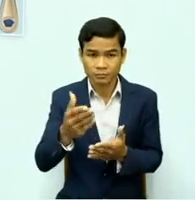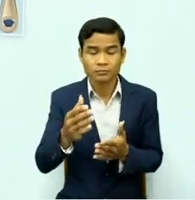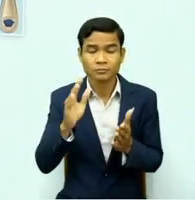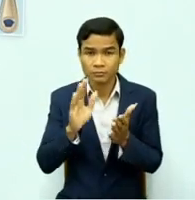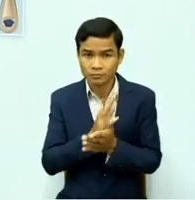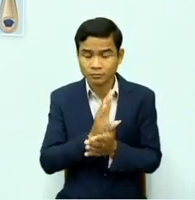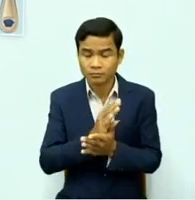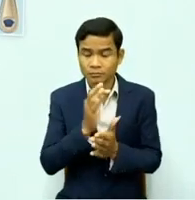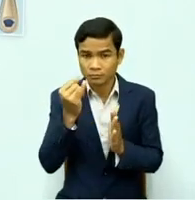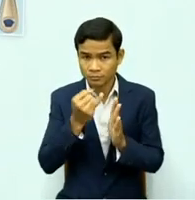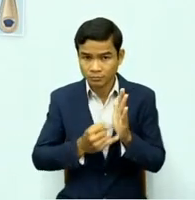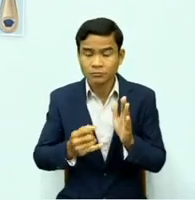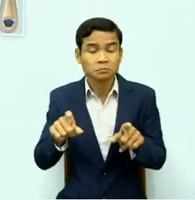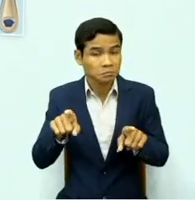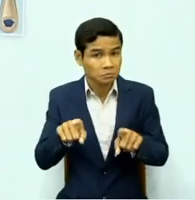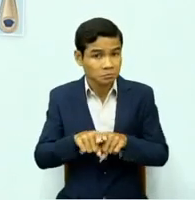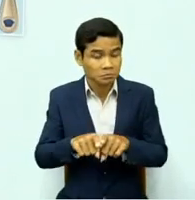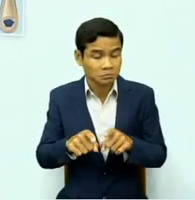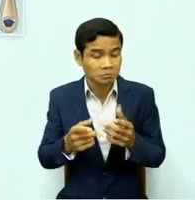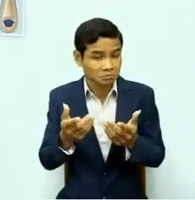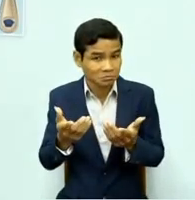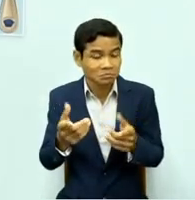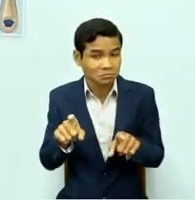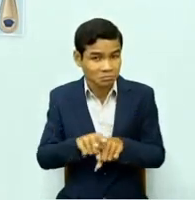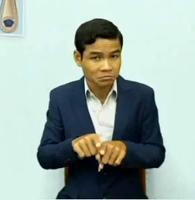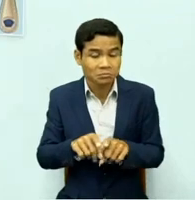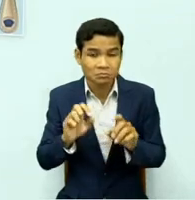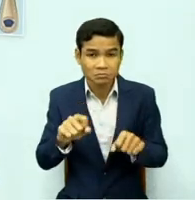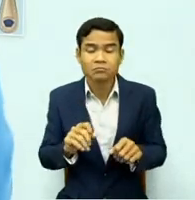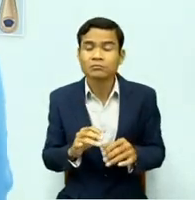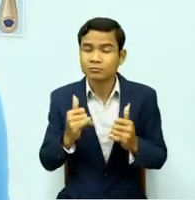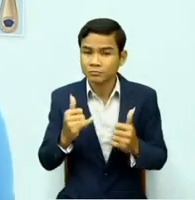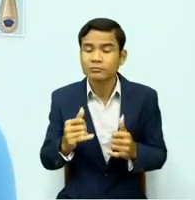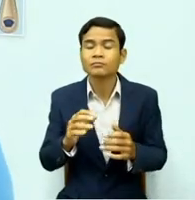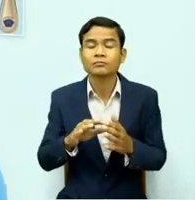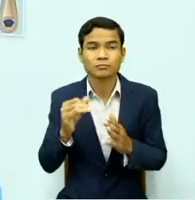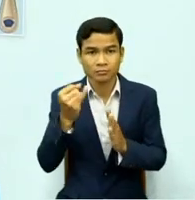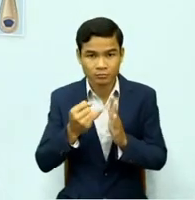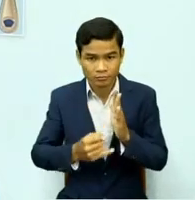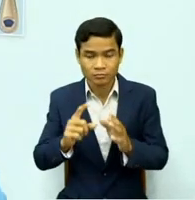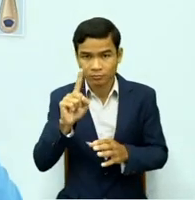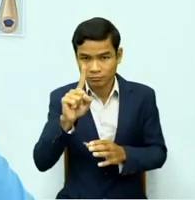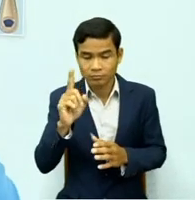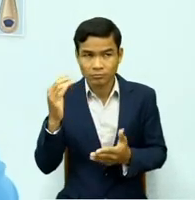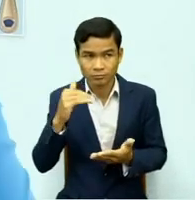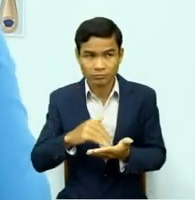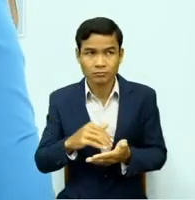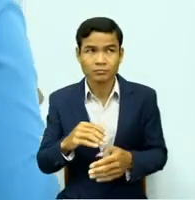ซ้อมมันมาดองนะแจ้งจังกงกูนะขนมกระดาษเรียงก้นประกอบจีรูปเรียงแบบนี้ให้แม่ในก้นจ้าแล้วนะจังกงกูมือเตียดนะ